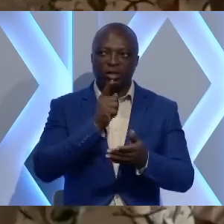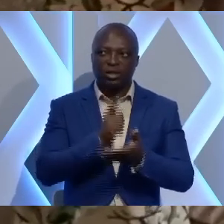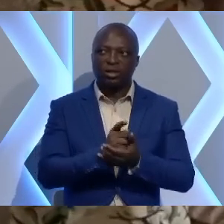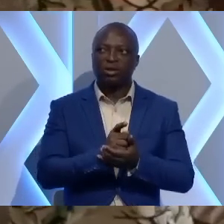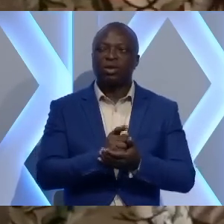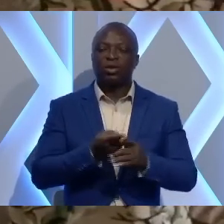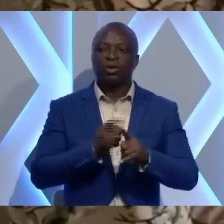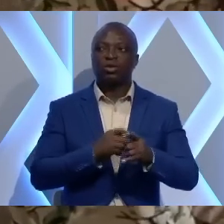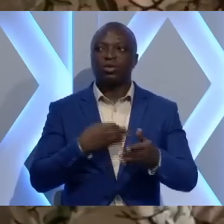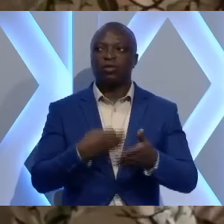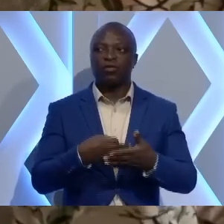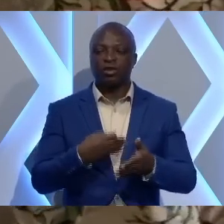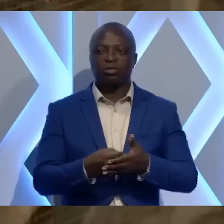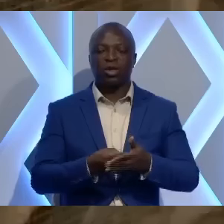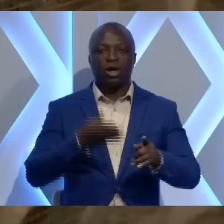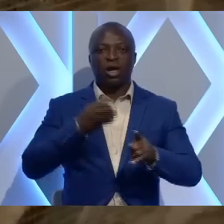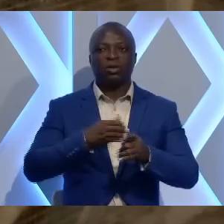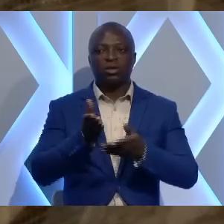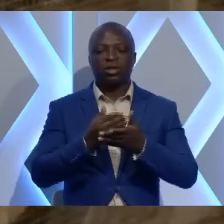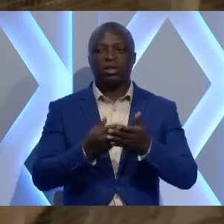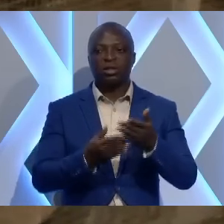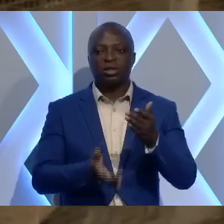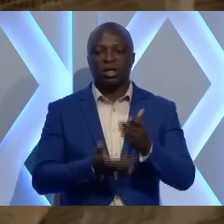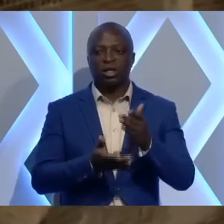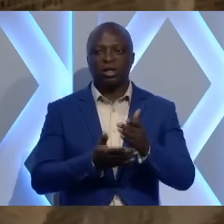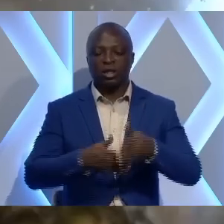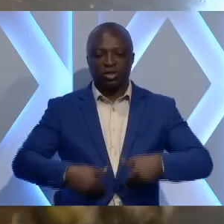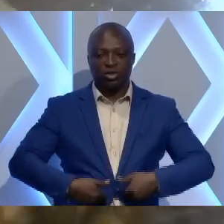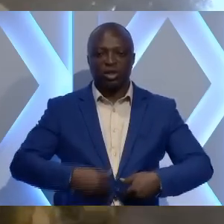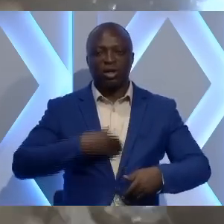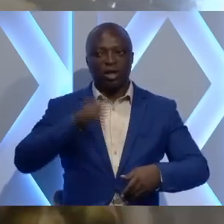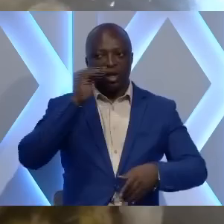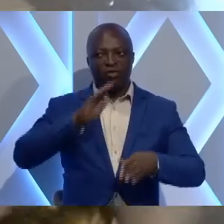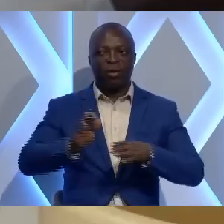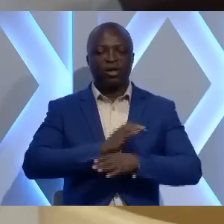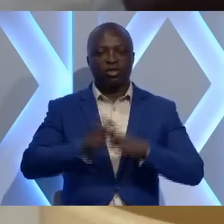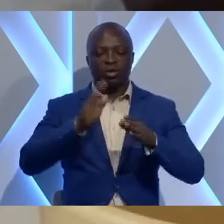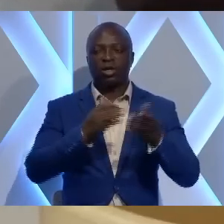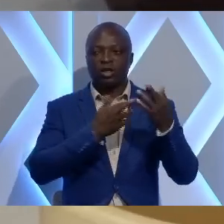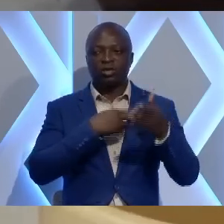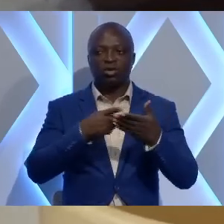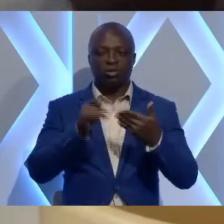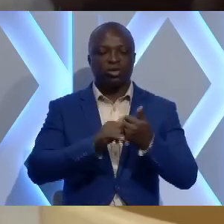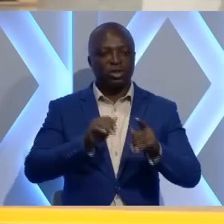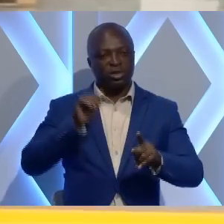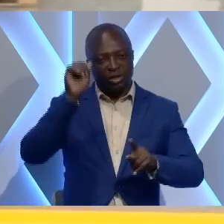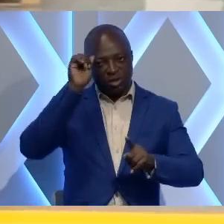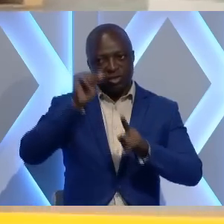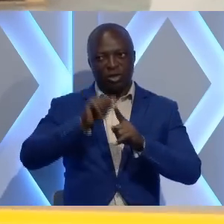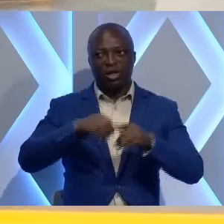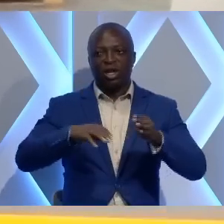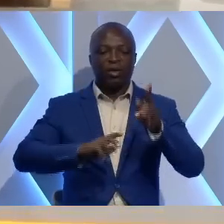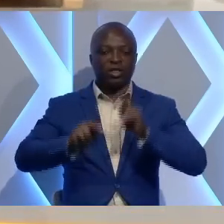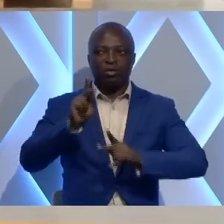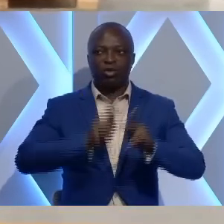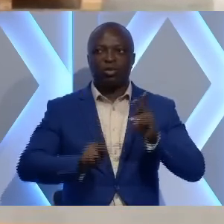une source de financement à l'endroit des initiatives des jeunes et femmes entrepreneurs porteurs de projets ambitieux. Les marchés